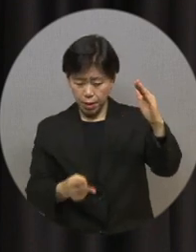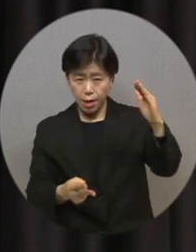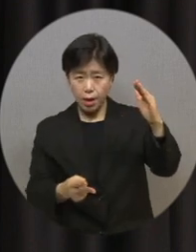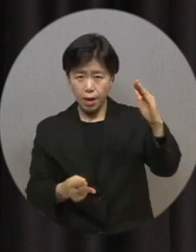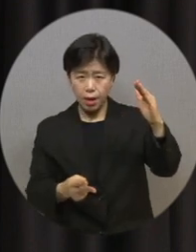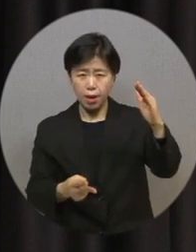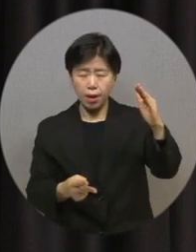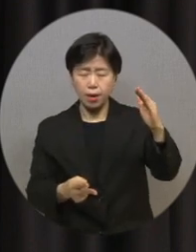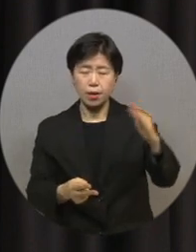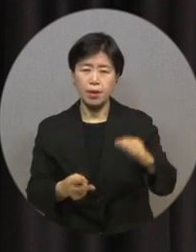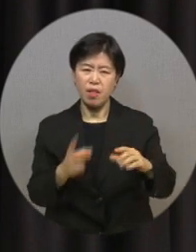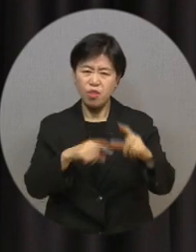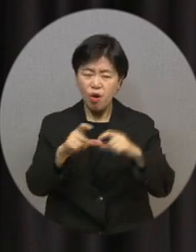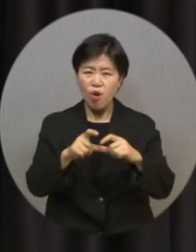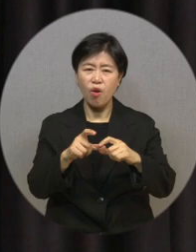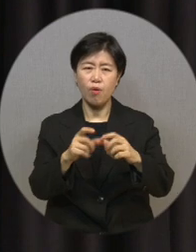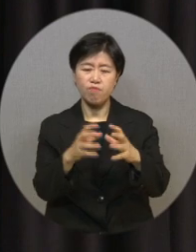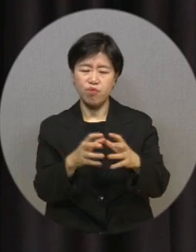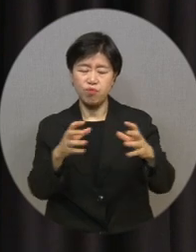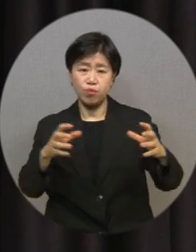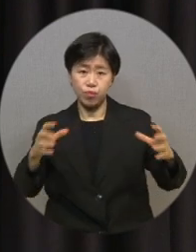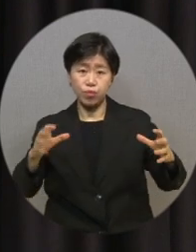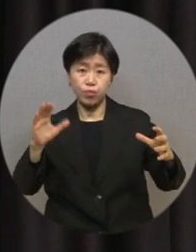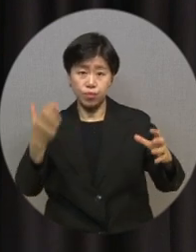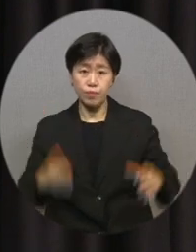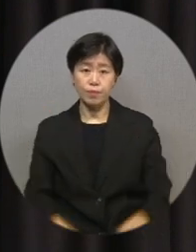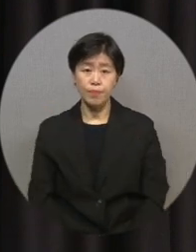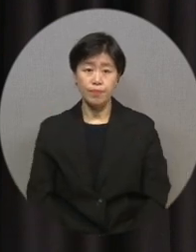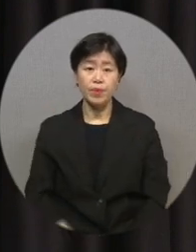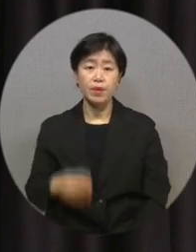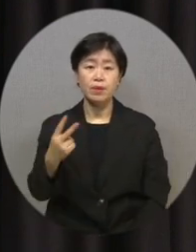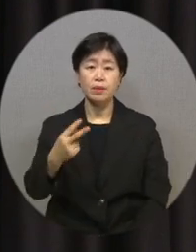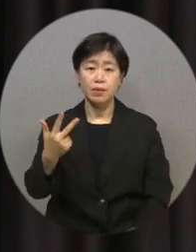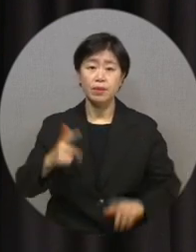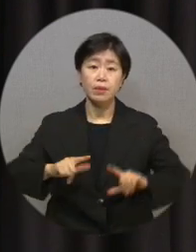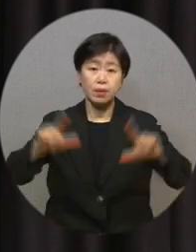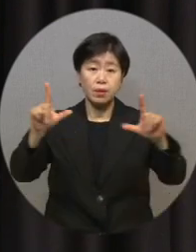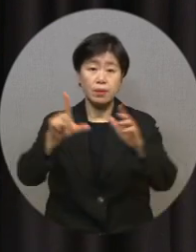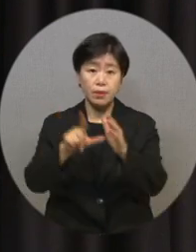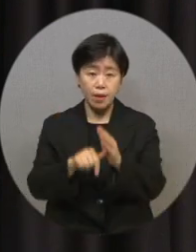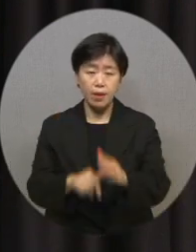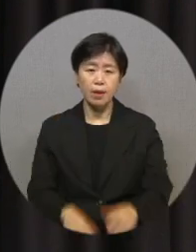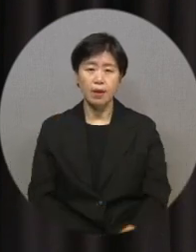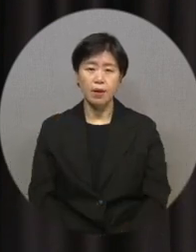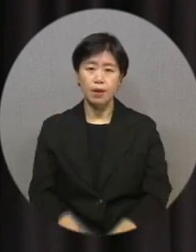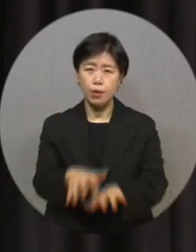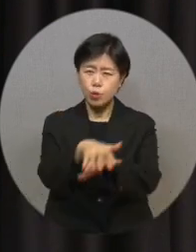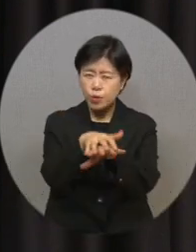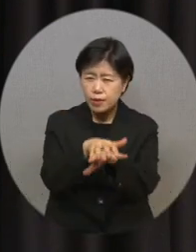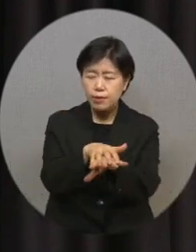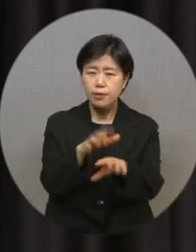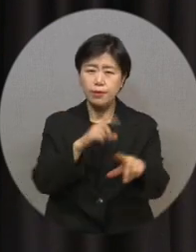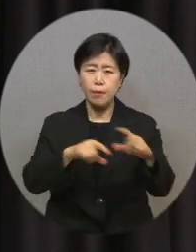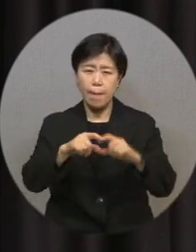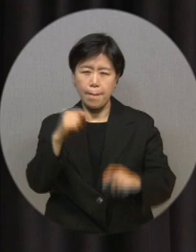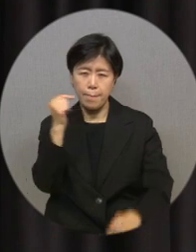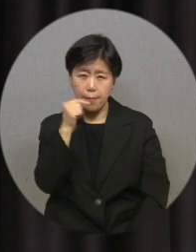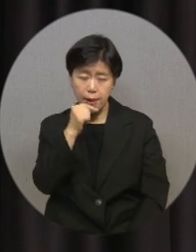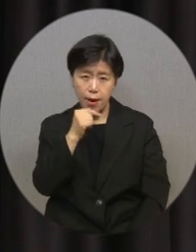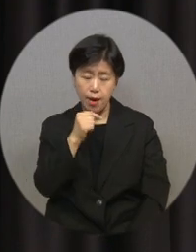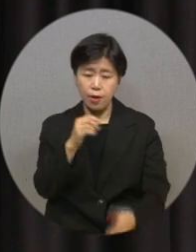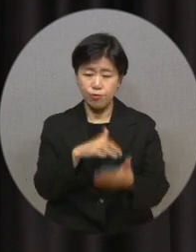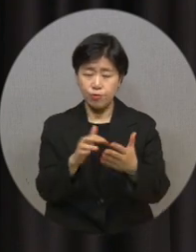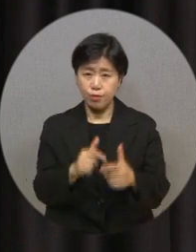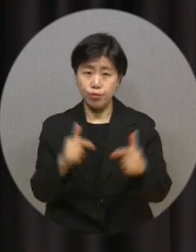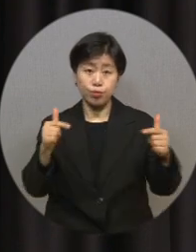이러면서 2007년도에 상근 임원제 해서 직이 좀 더 확대가 됩니다 그래서 장애인 정책을